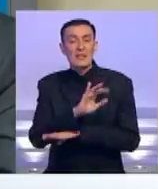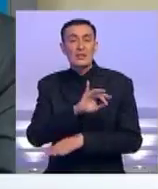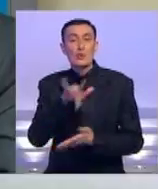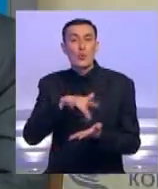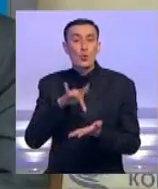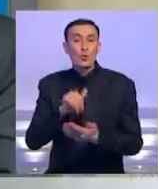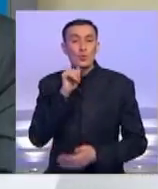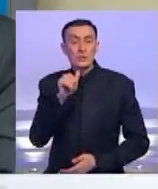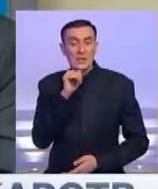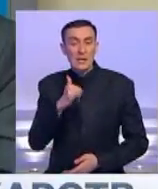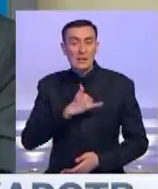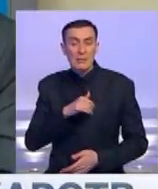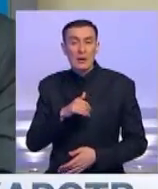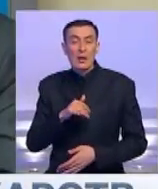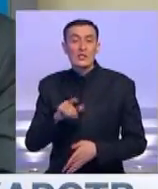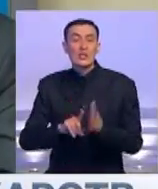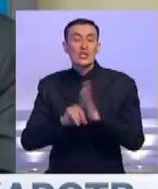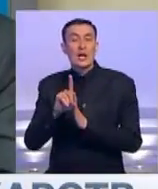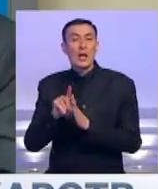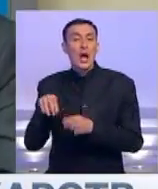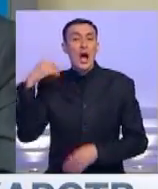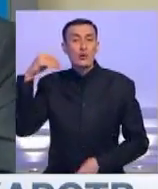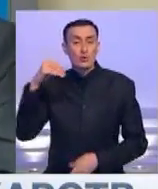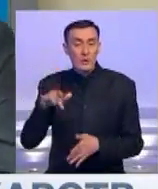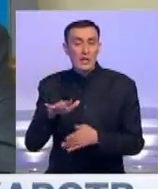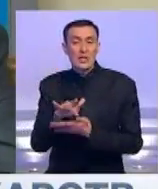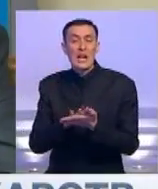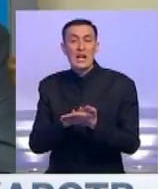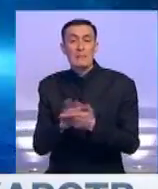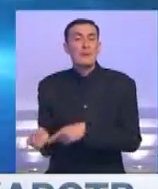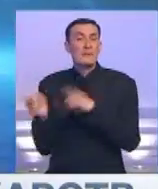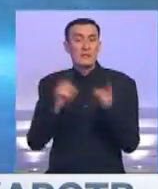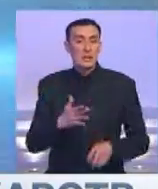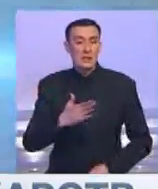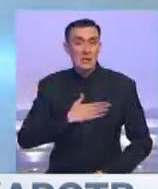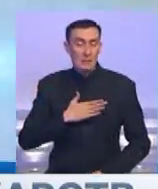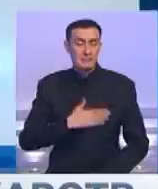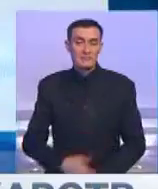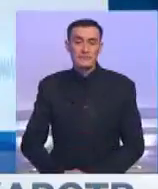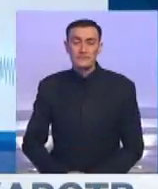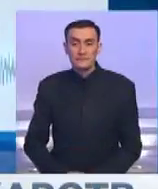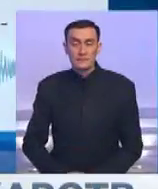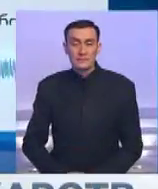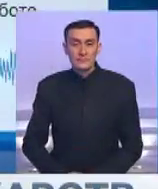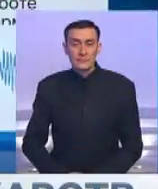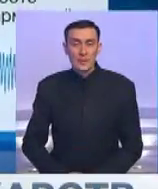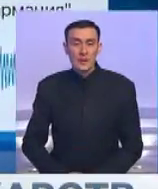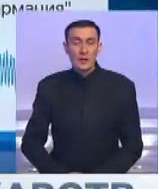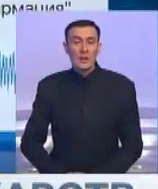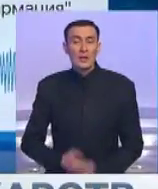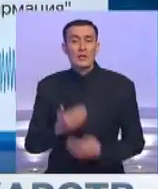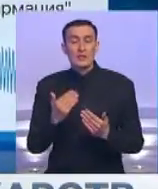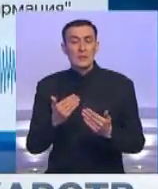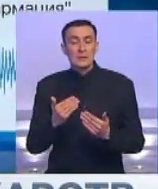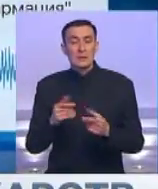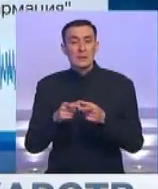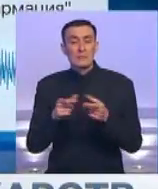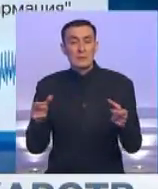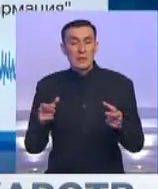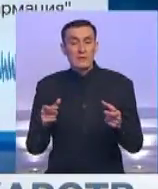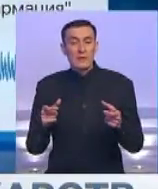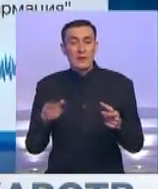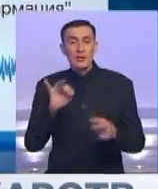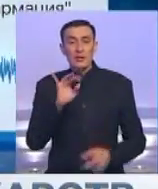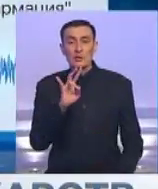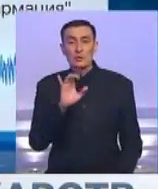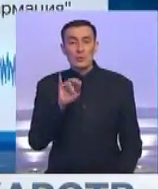Кустаная они приезжают в Актюбинск. Дальше с Актюбинска они приезжают уже к нам. Тест-полоски и расходники к инсулиновым помпам, они